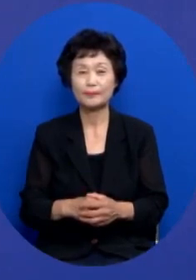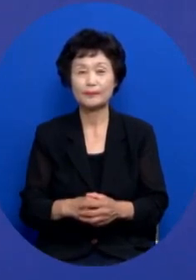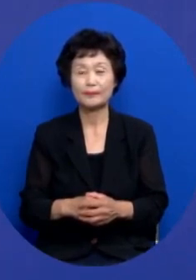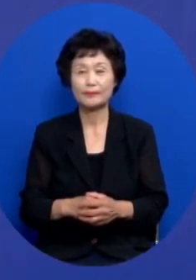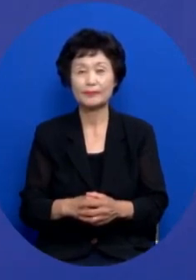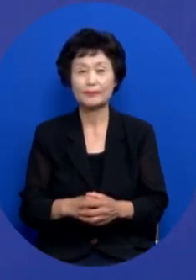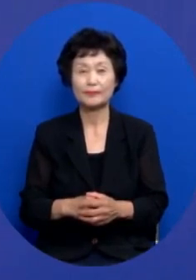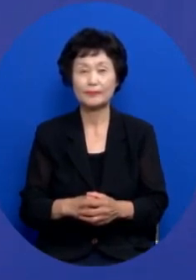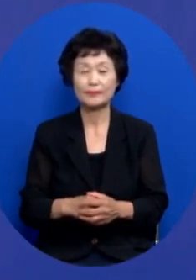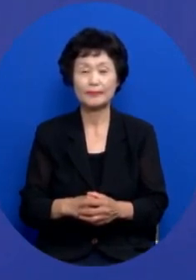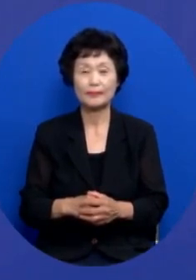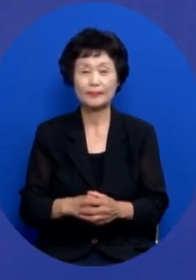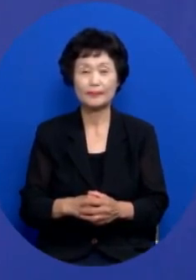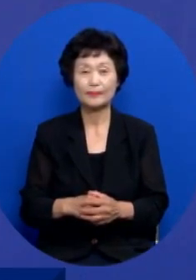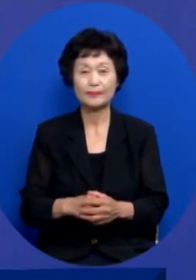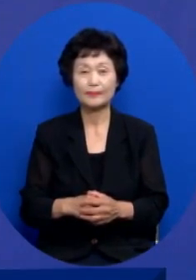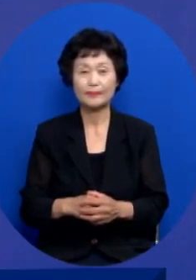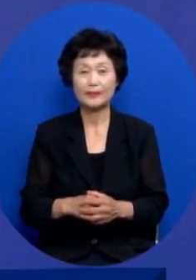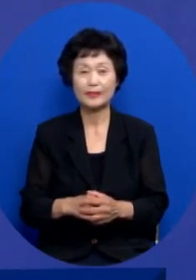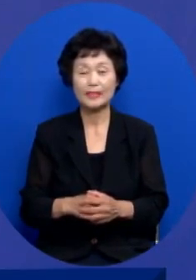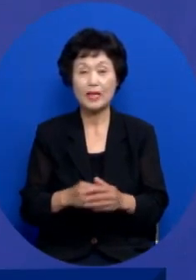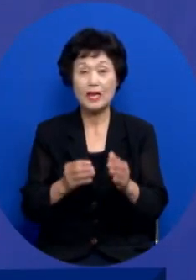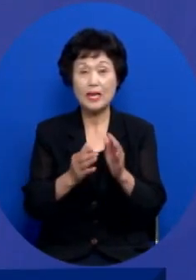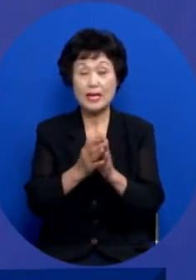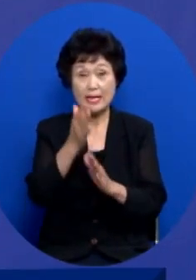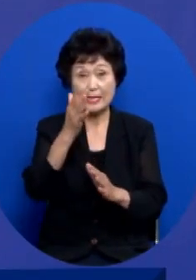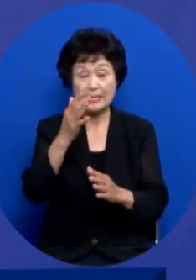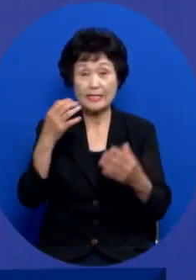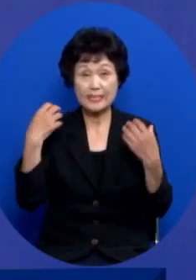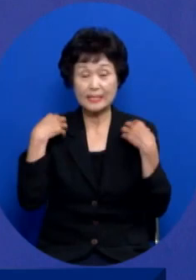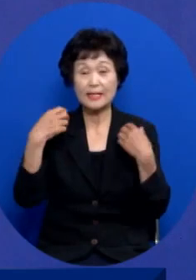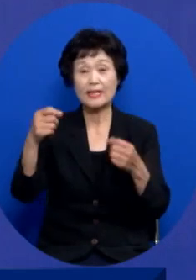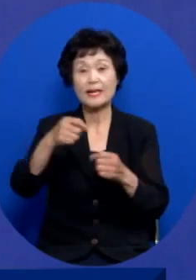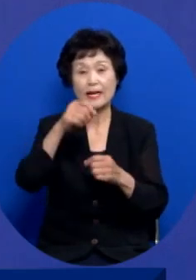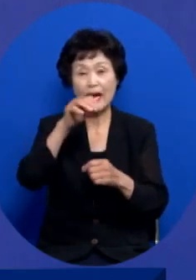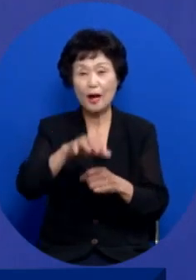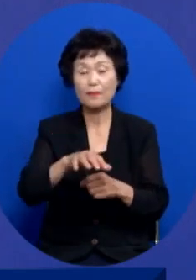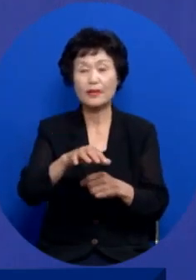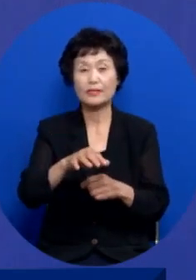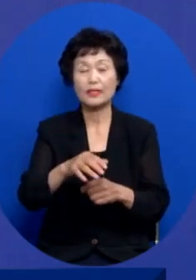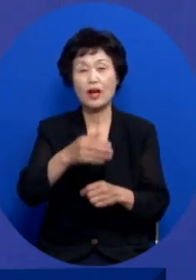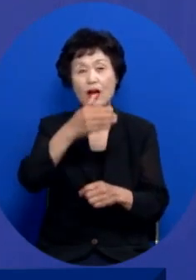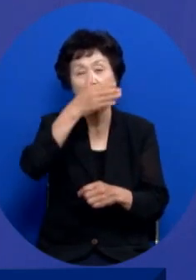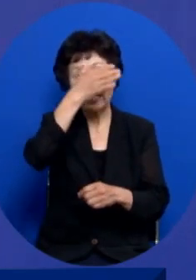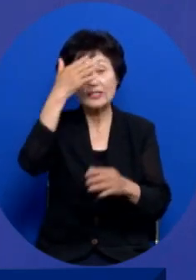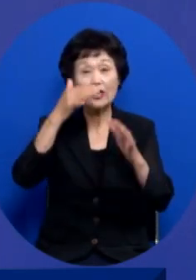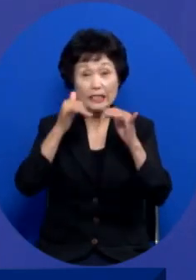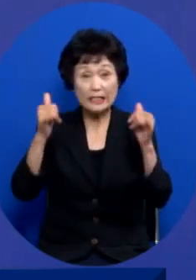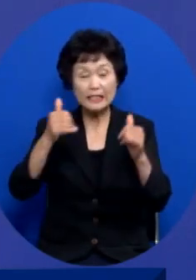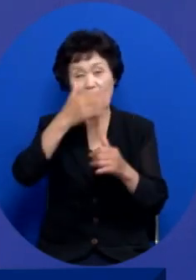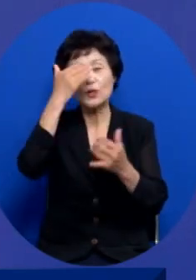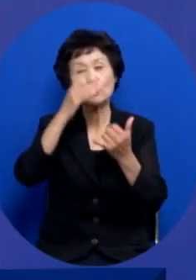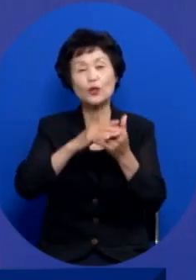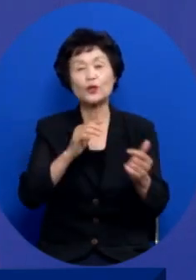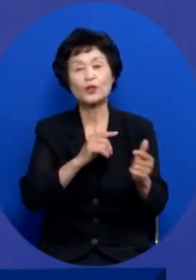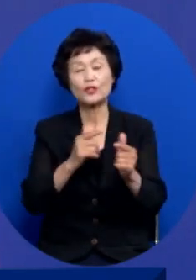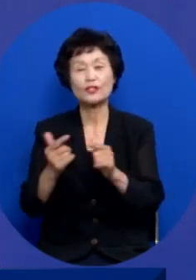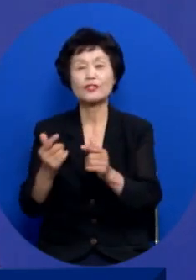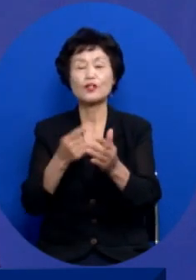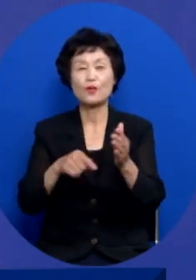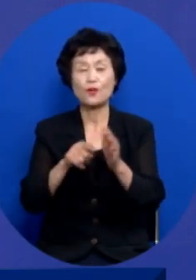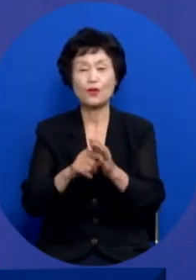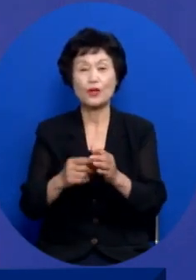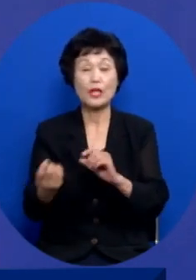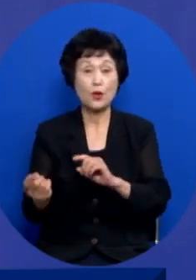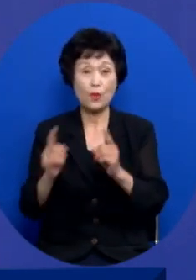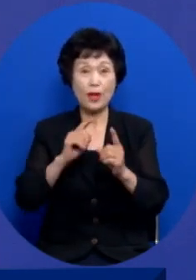다음 소식입니다. 시청 앞 서울광장에서 청소년과 청년을 위한 회복 콘서트가 열렸습니다. 탁 트인 광장에서